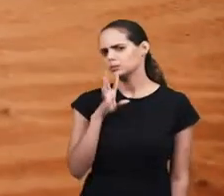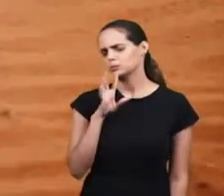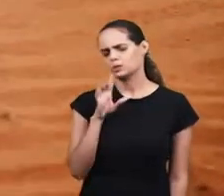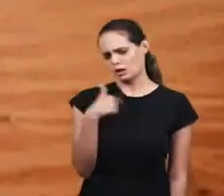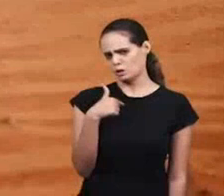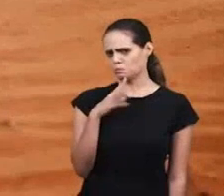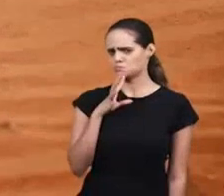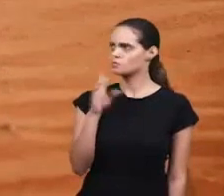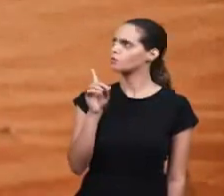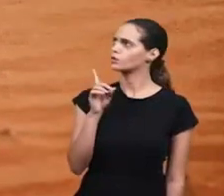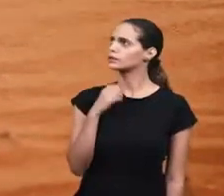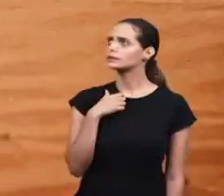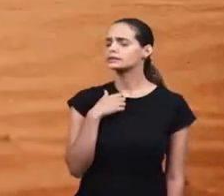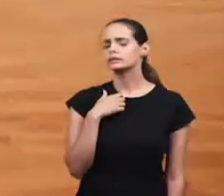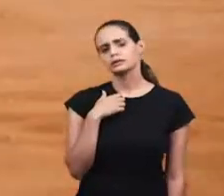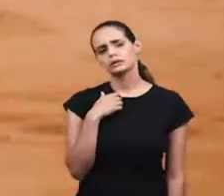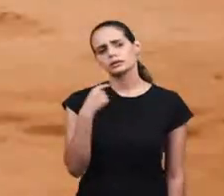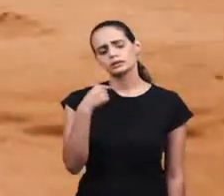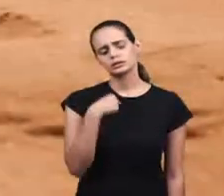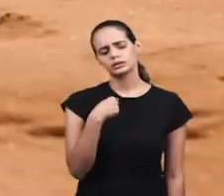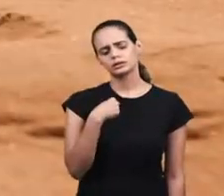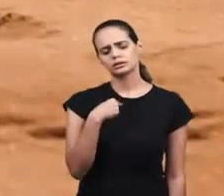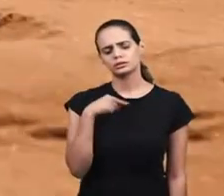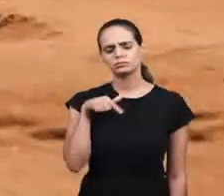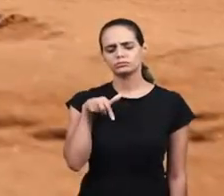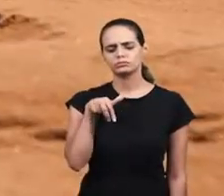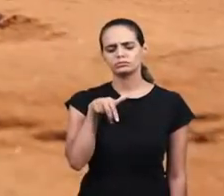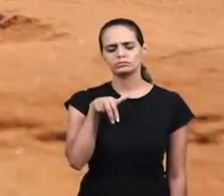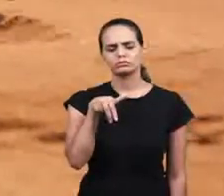Der König und ich, es war sehr seltsam.